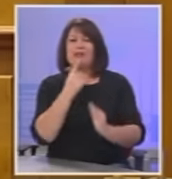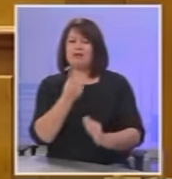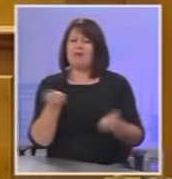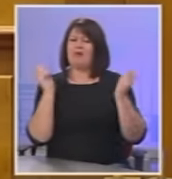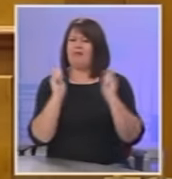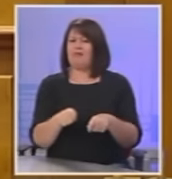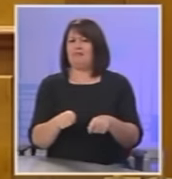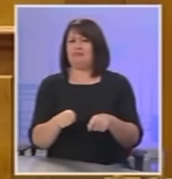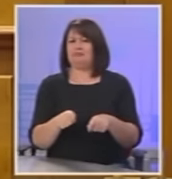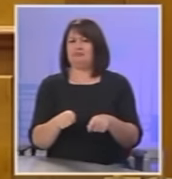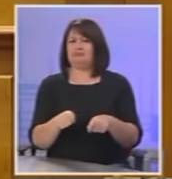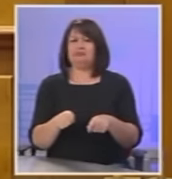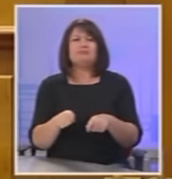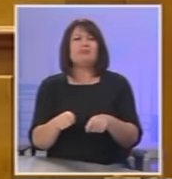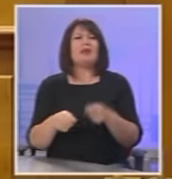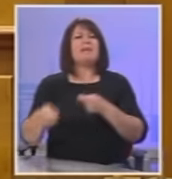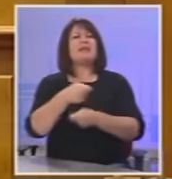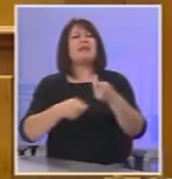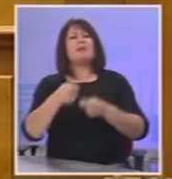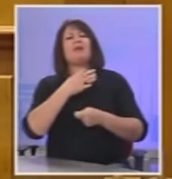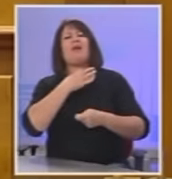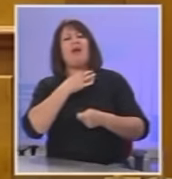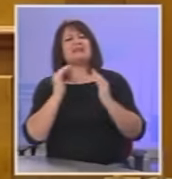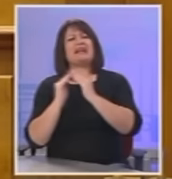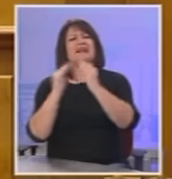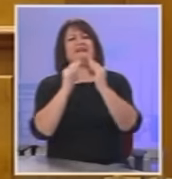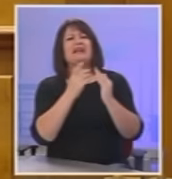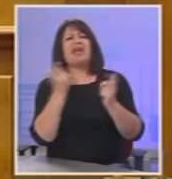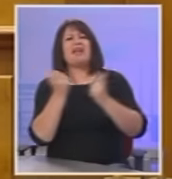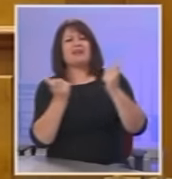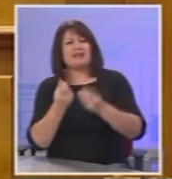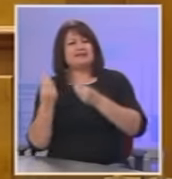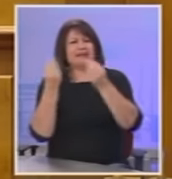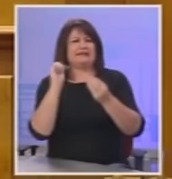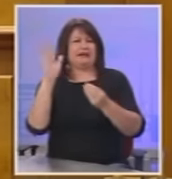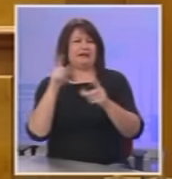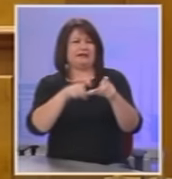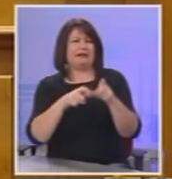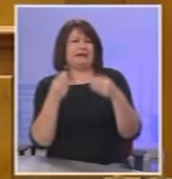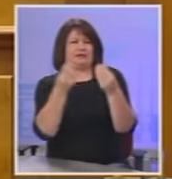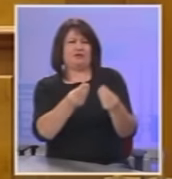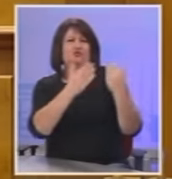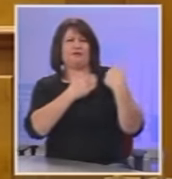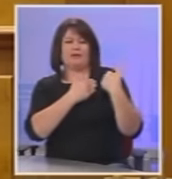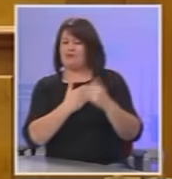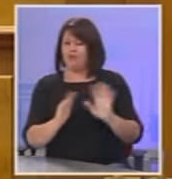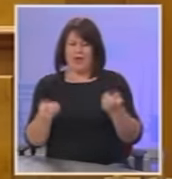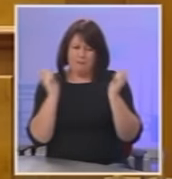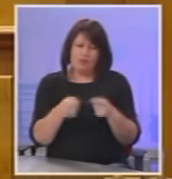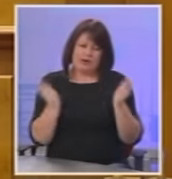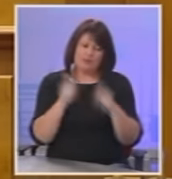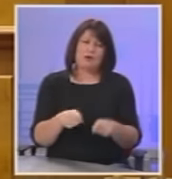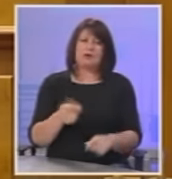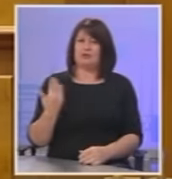εκχώρηση κόκκινων επιχειρηματικών αλλά και στεγαστικών δανείων σε ξένα φαντς. Μετεκλογικά, στις αρχές αυτής